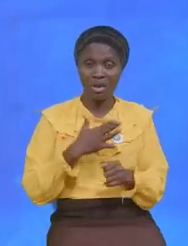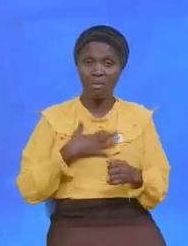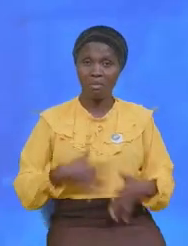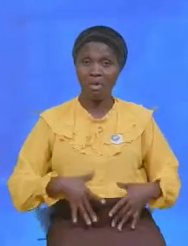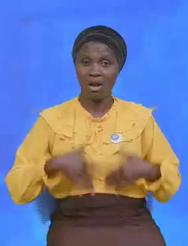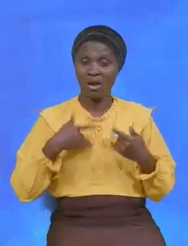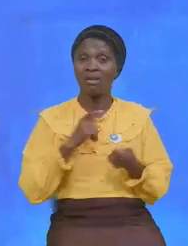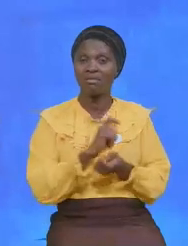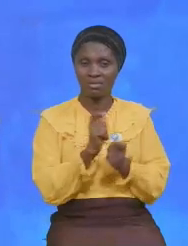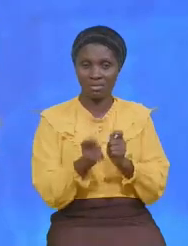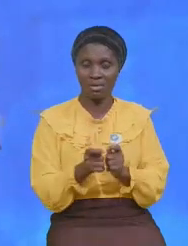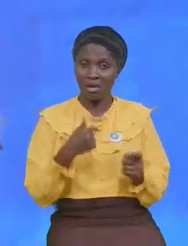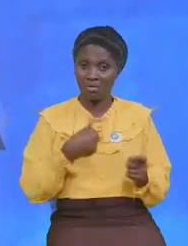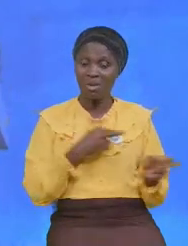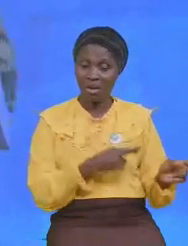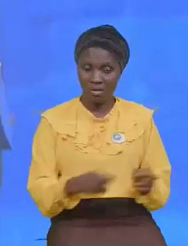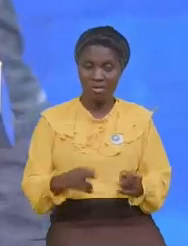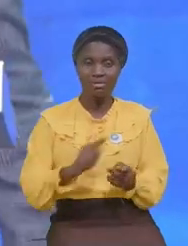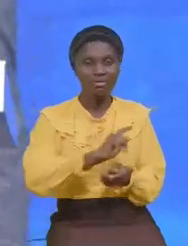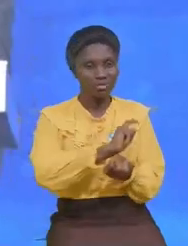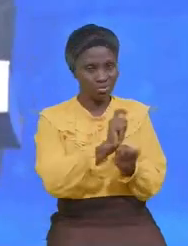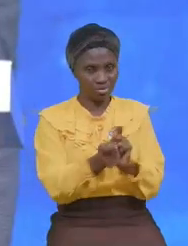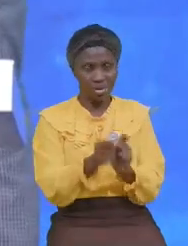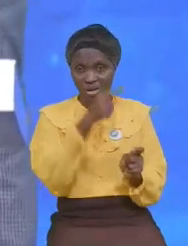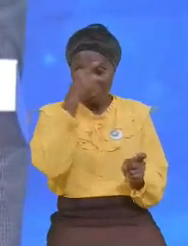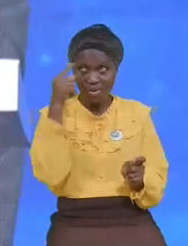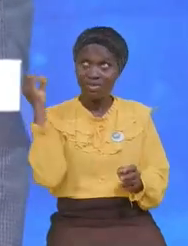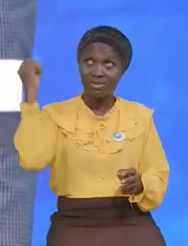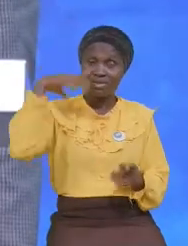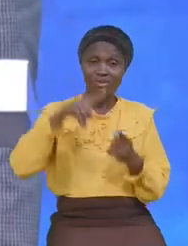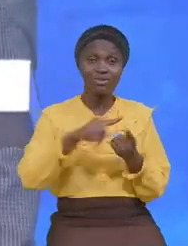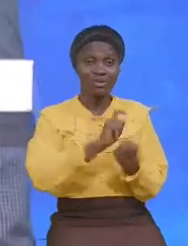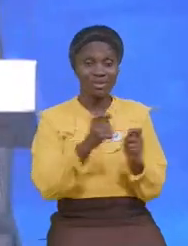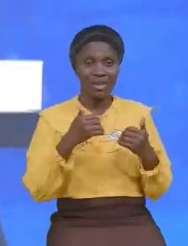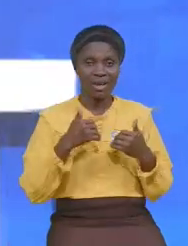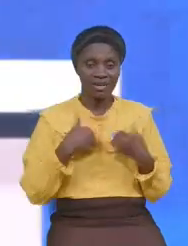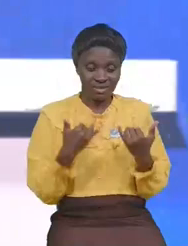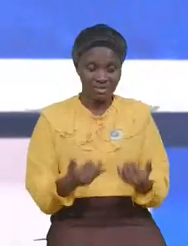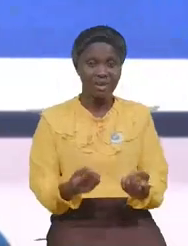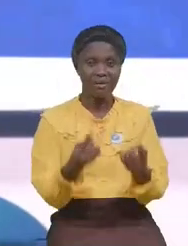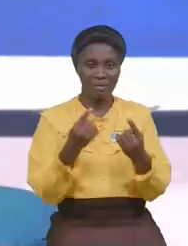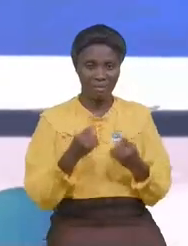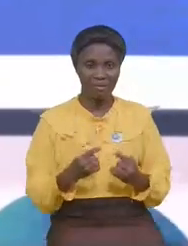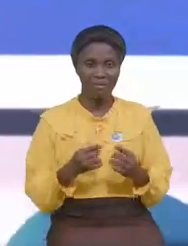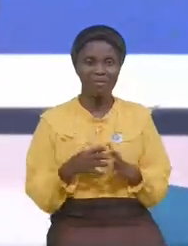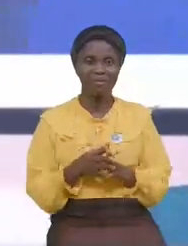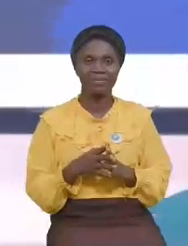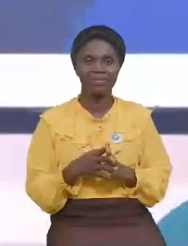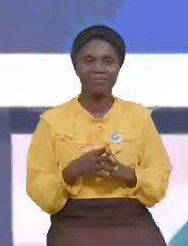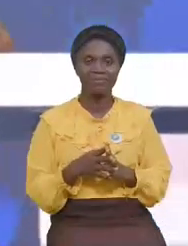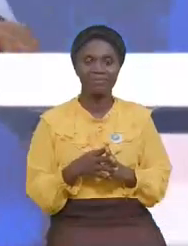à ajuster ma vie, à changer. Parce que la grâce pour changer maintenant est venue.